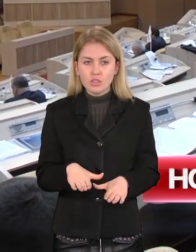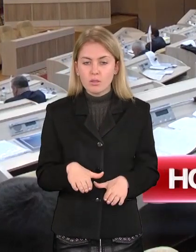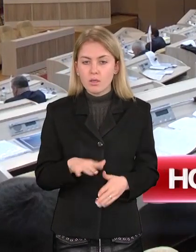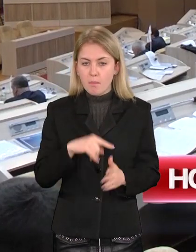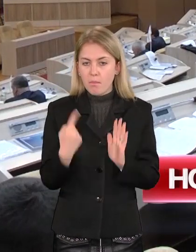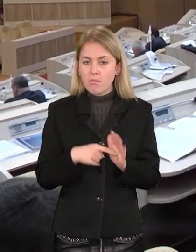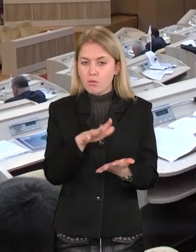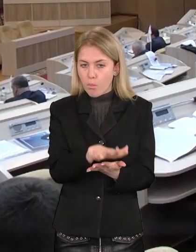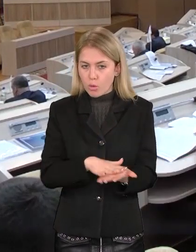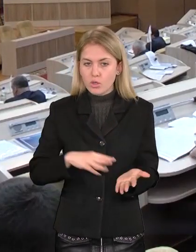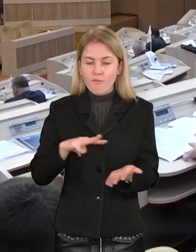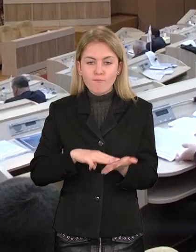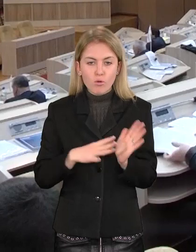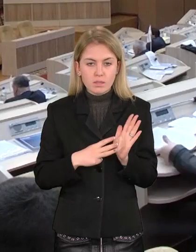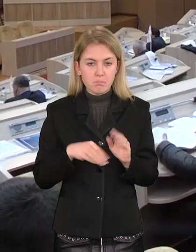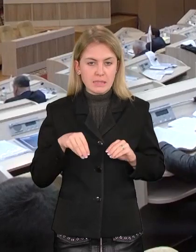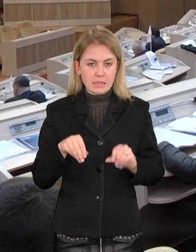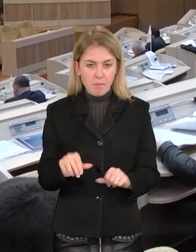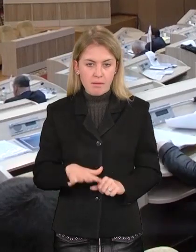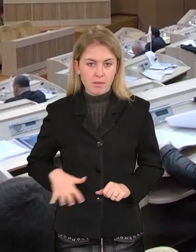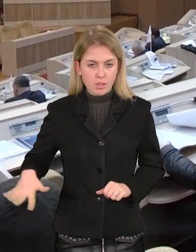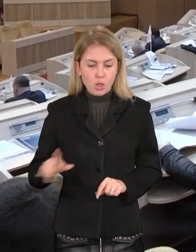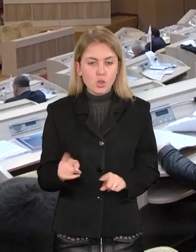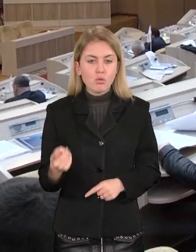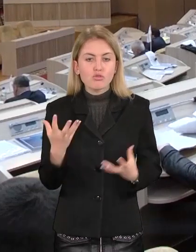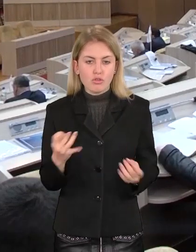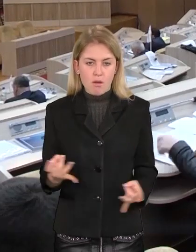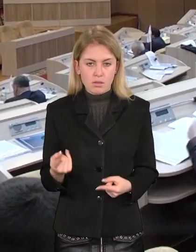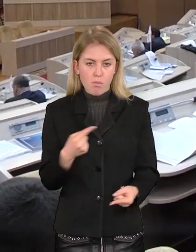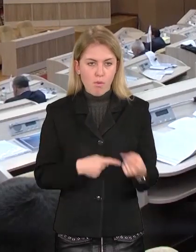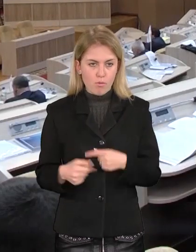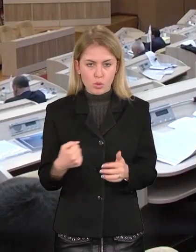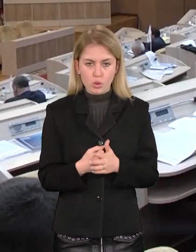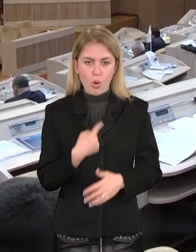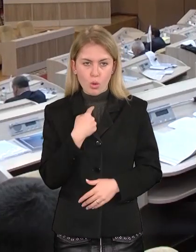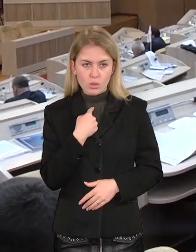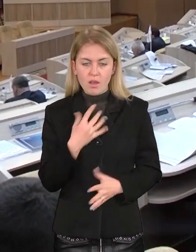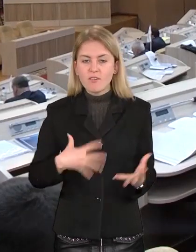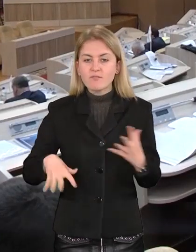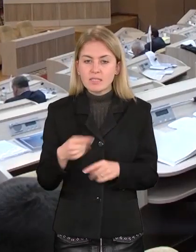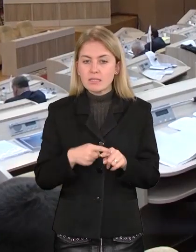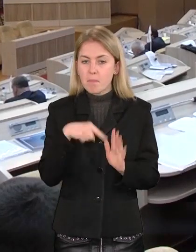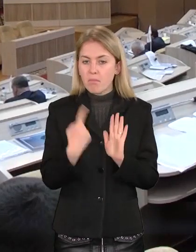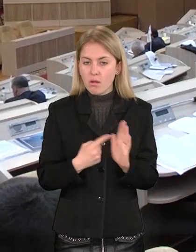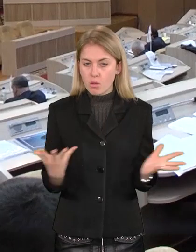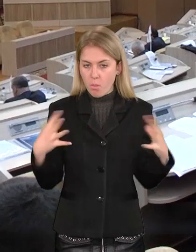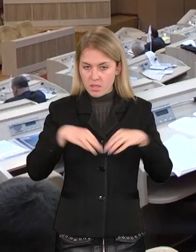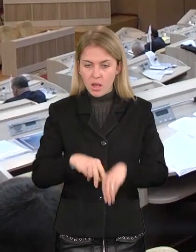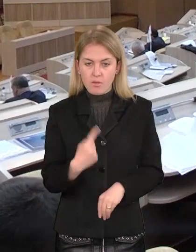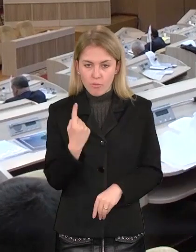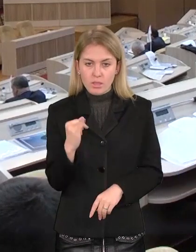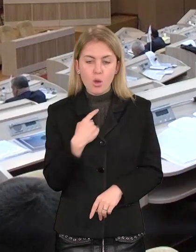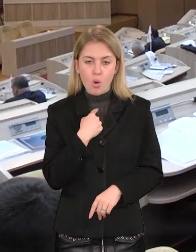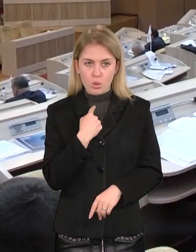оренди 8 земельним ділянкам. Аби ще раз повернутися до голосування цих питань, їх всі об'єднали в одне і